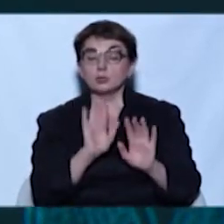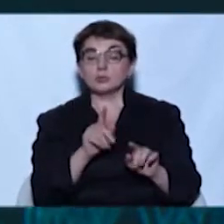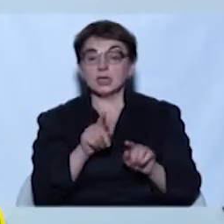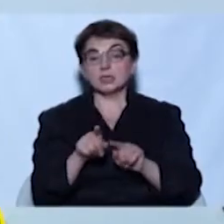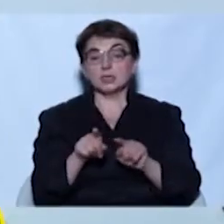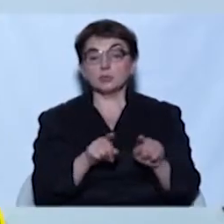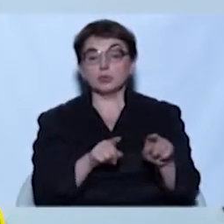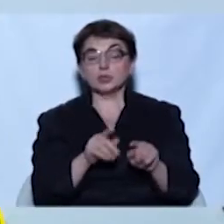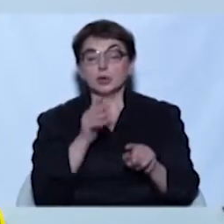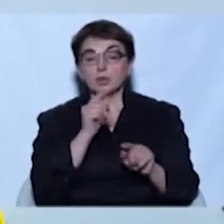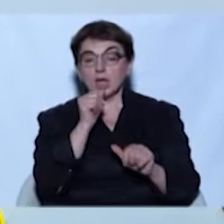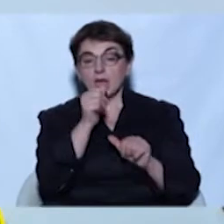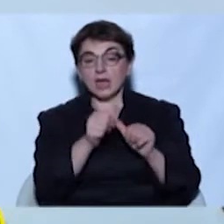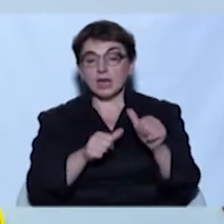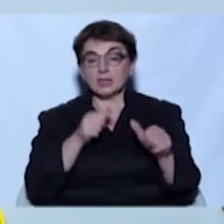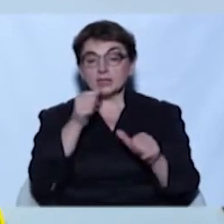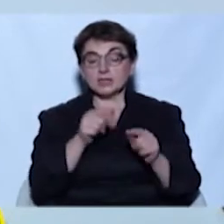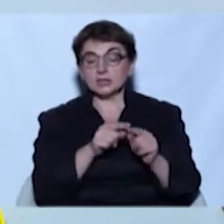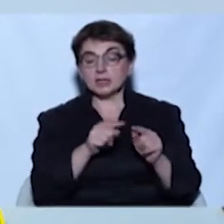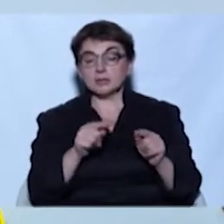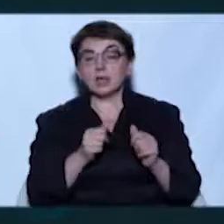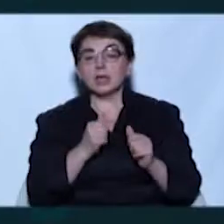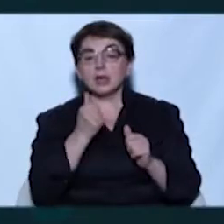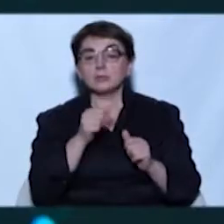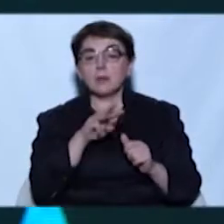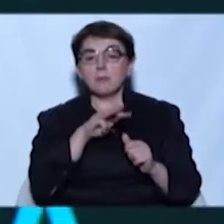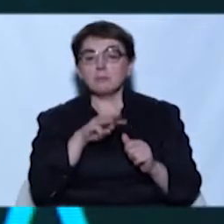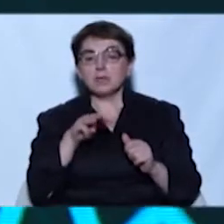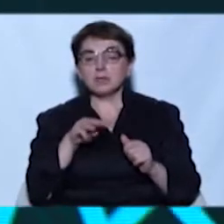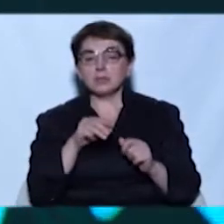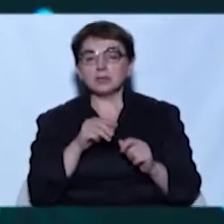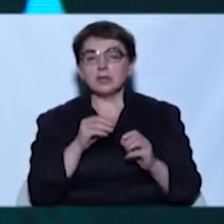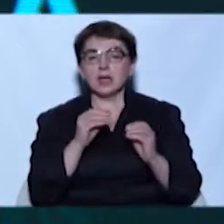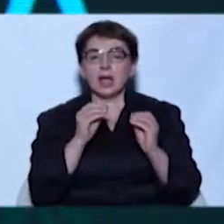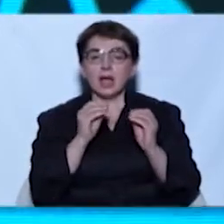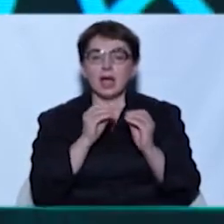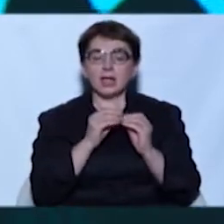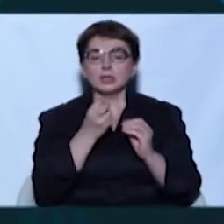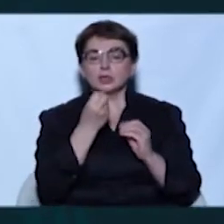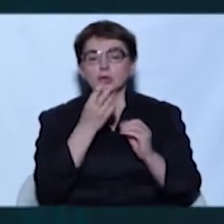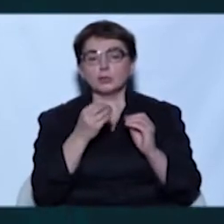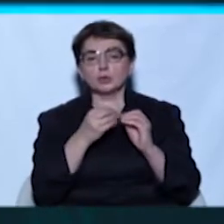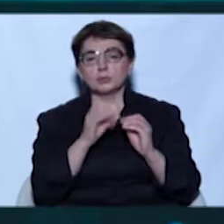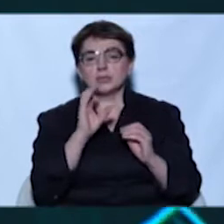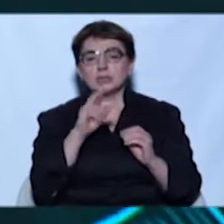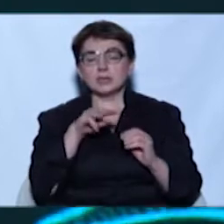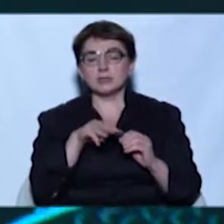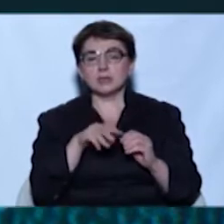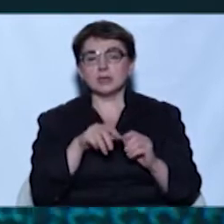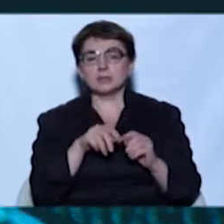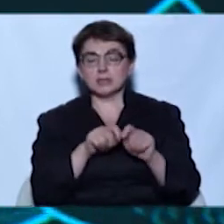მოძრაობისას ერთი წლის განმავლობაში რამოდენიმე მილიმეტრიდან 10, 12, 15